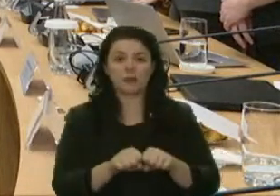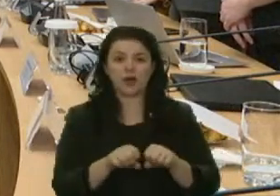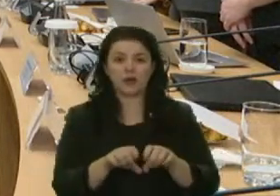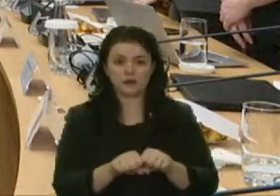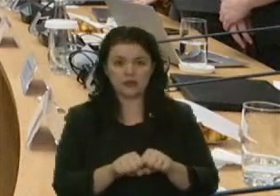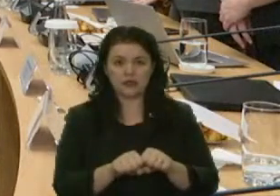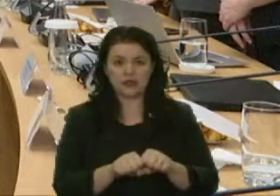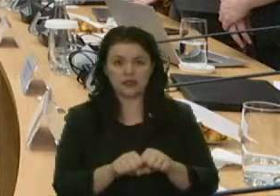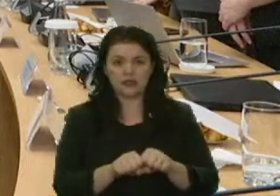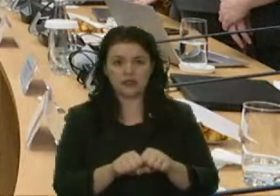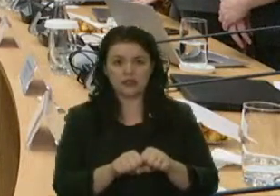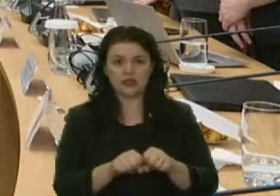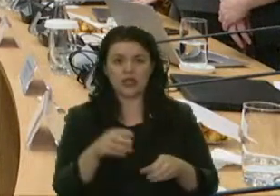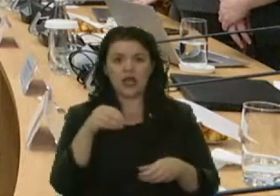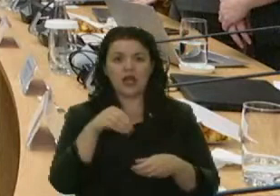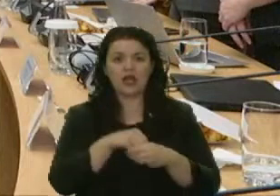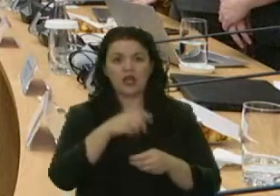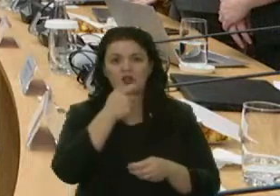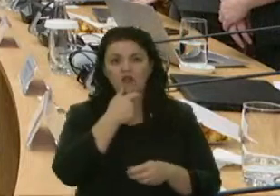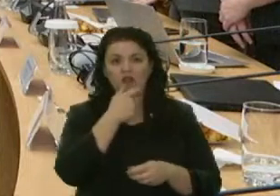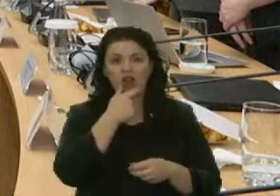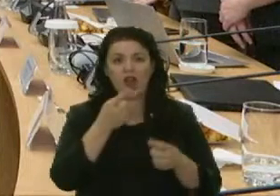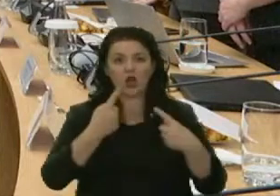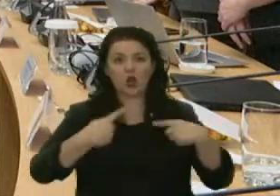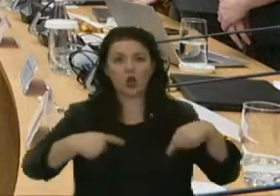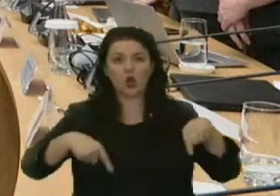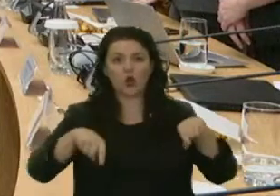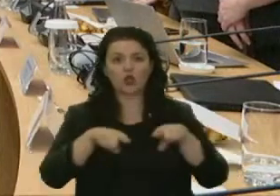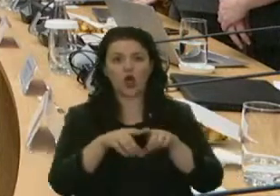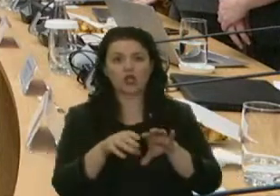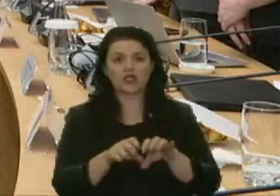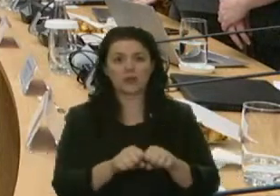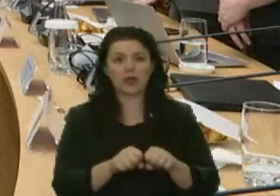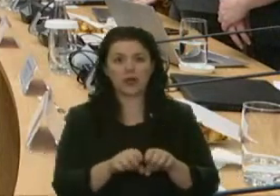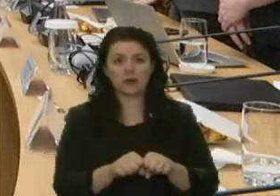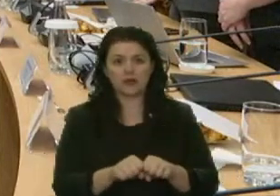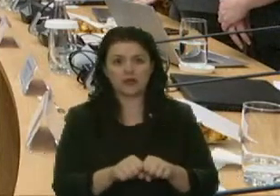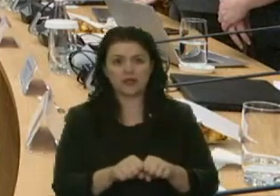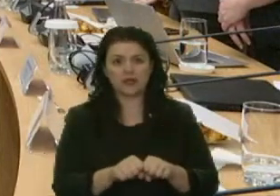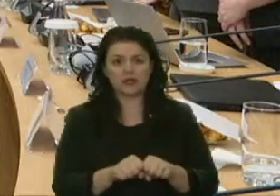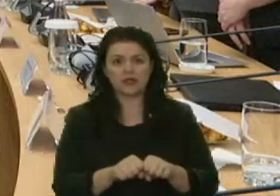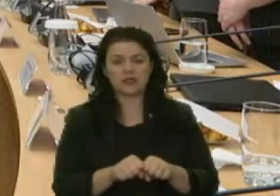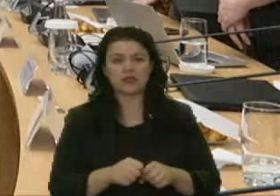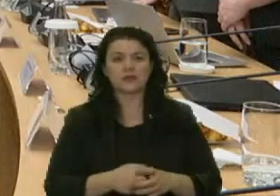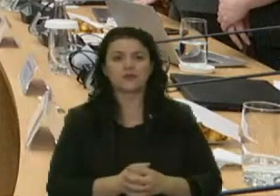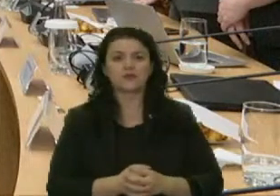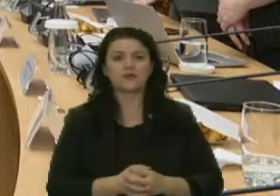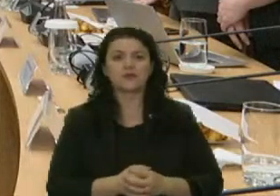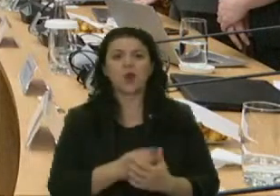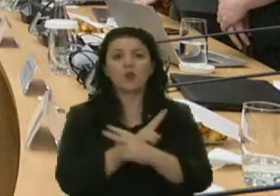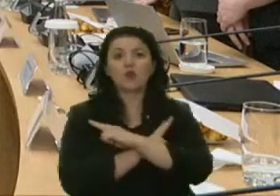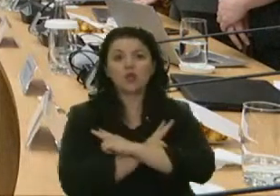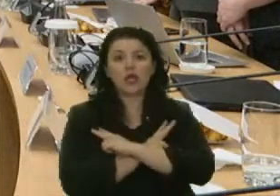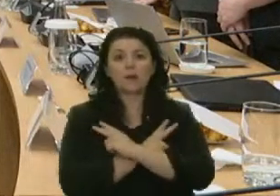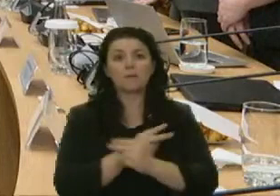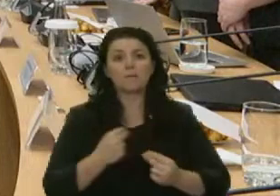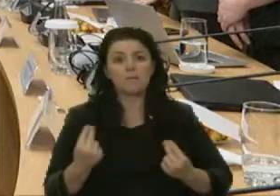nos pământ în vechiul nos pământ